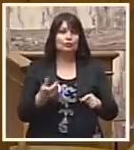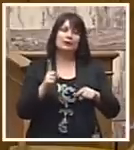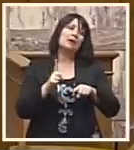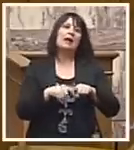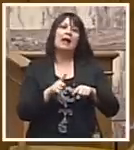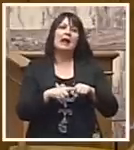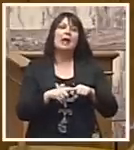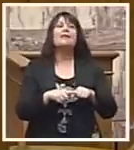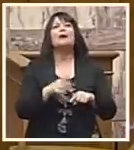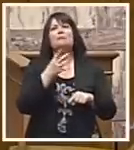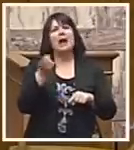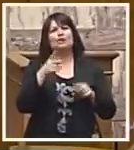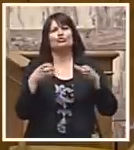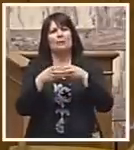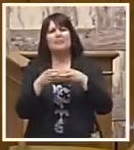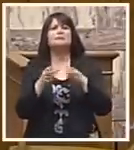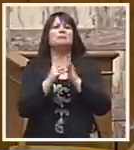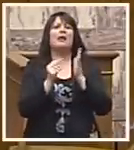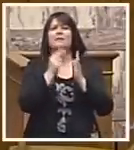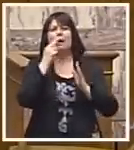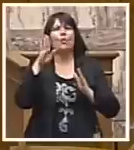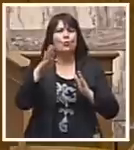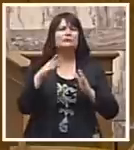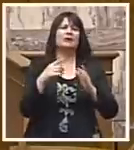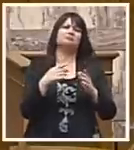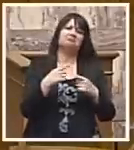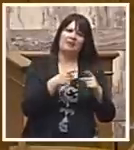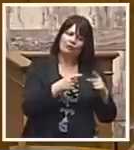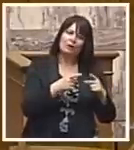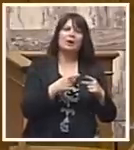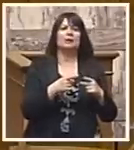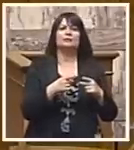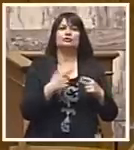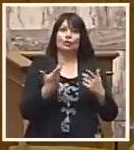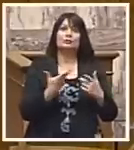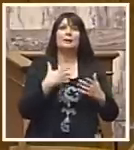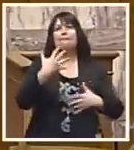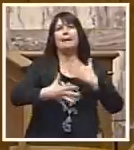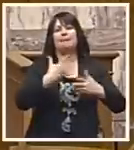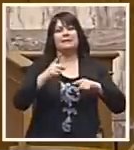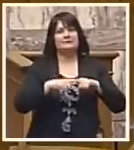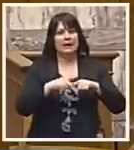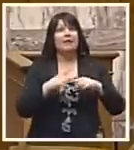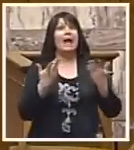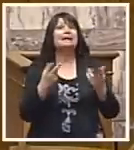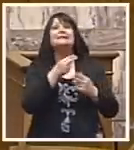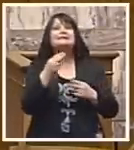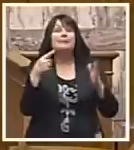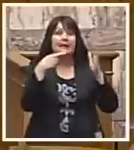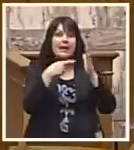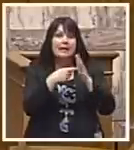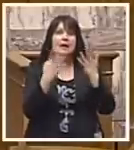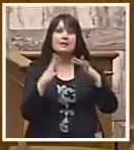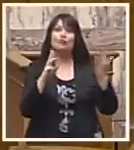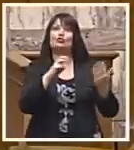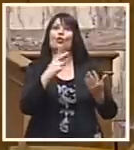σε περιπέτειες. Και άρα λοιπόν, το 1981 ήταν η επιβεβαίωση μιας